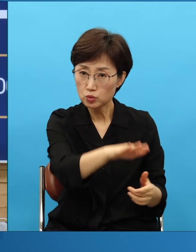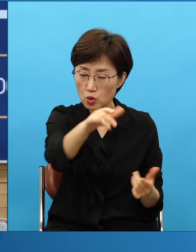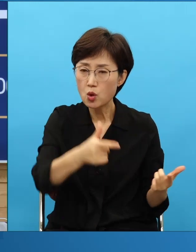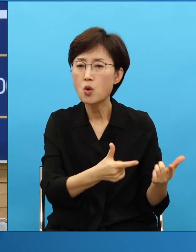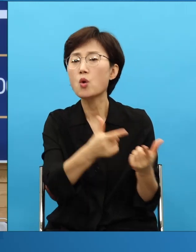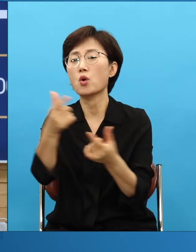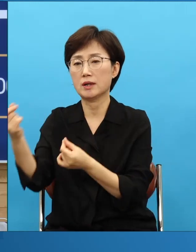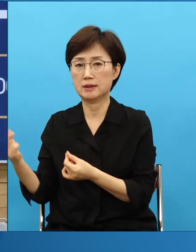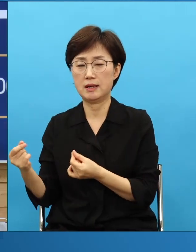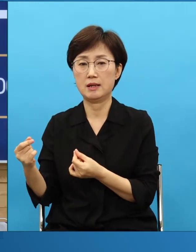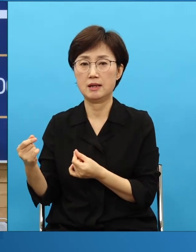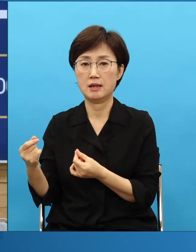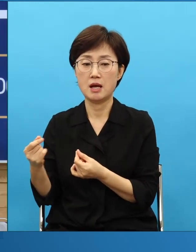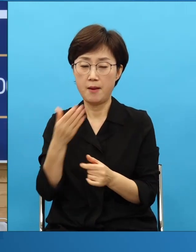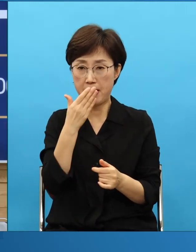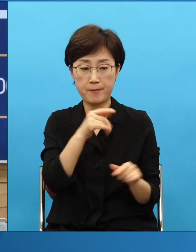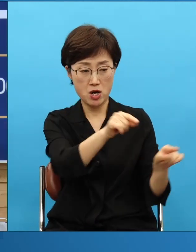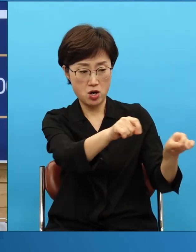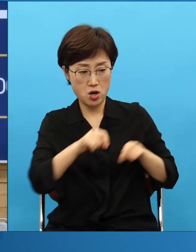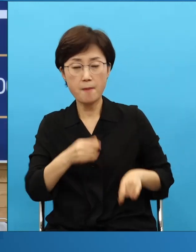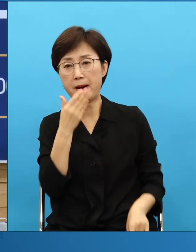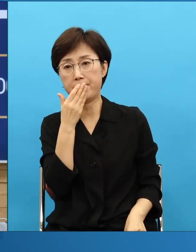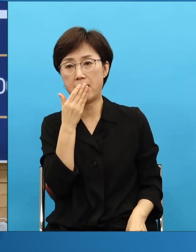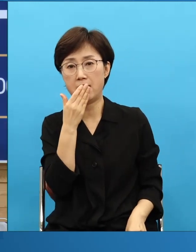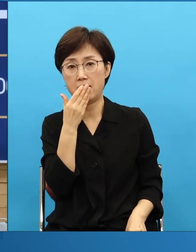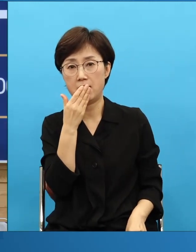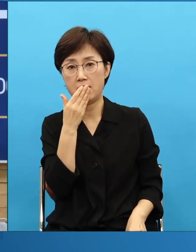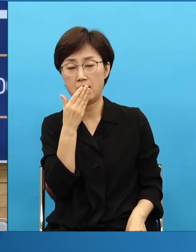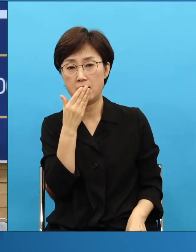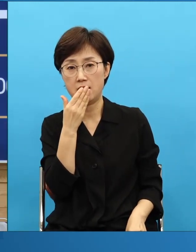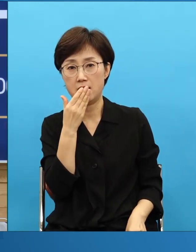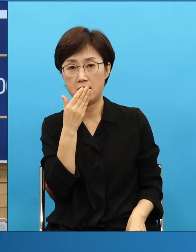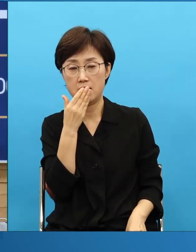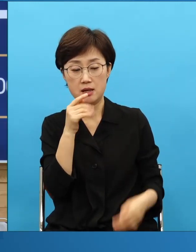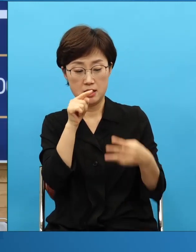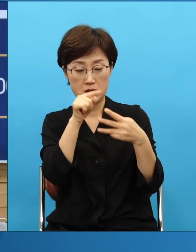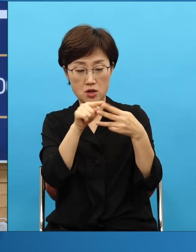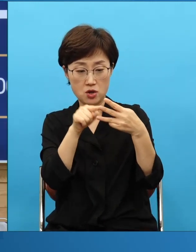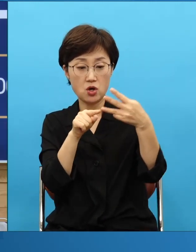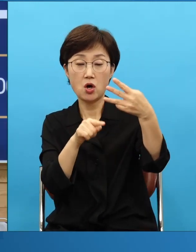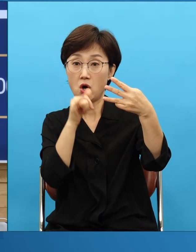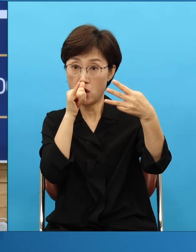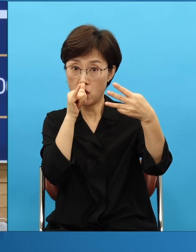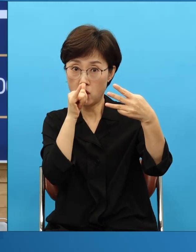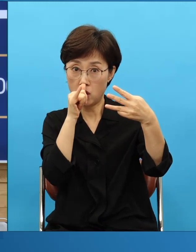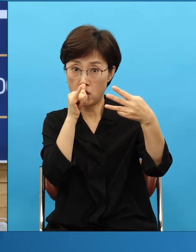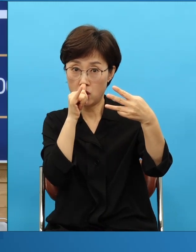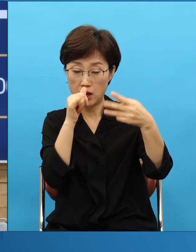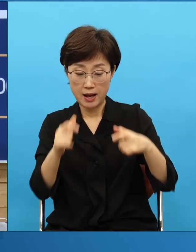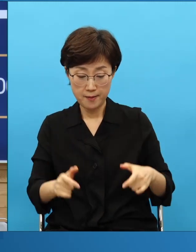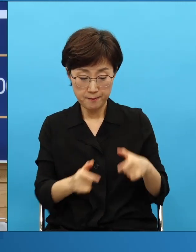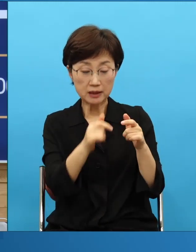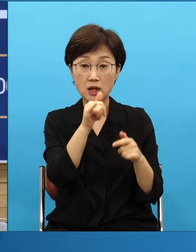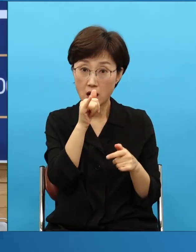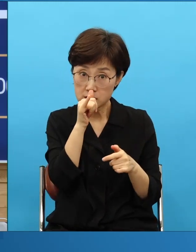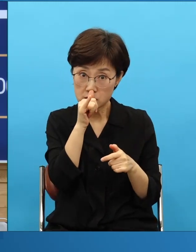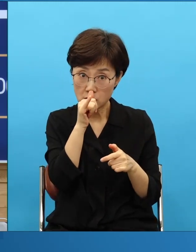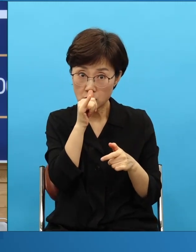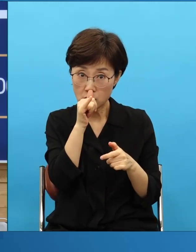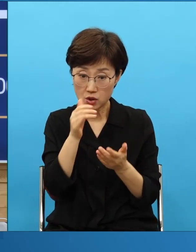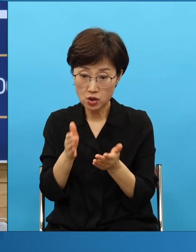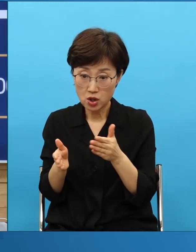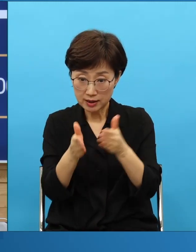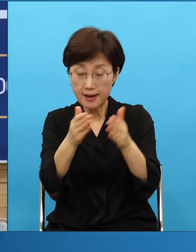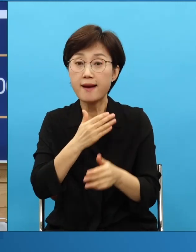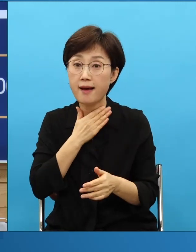all must find. 반드시 그 세 가지가 맞으면 완전히 역사를 나게 돼 있어요. And when these 3 things